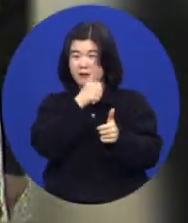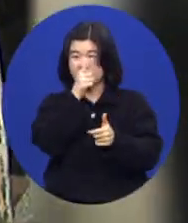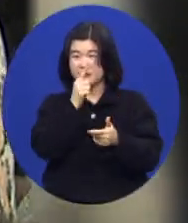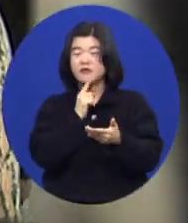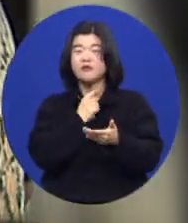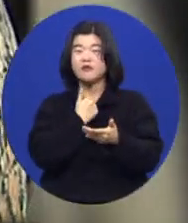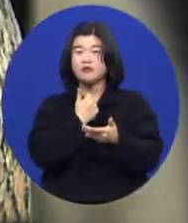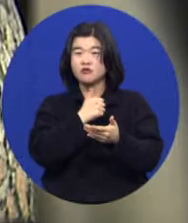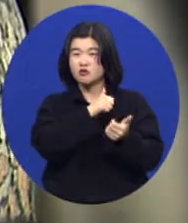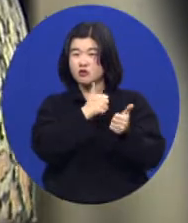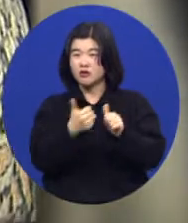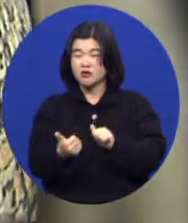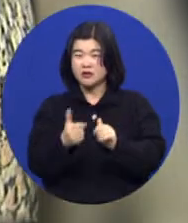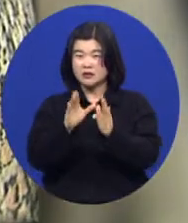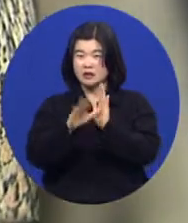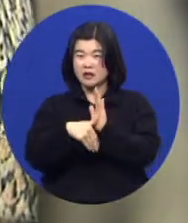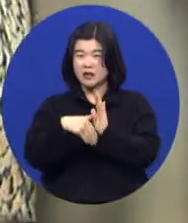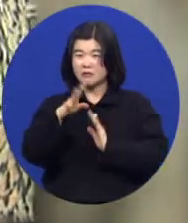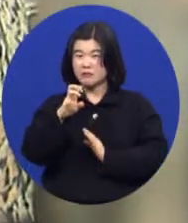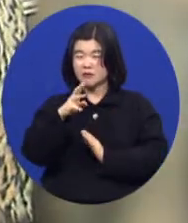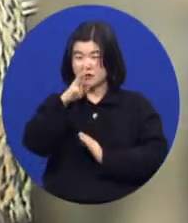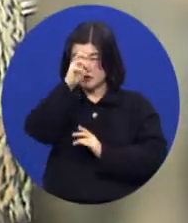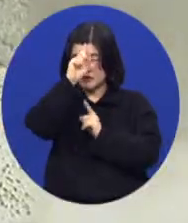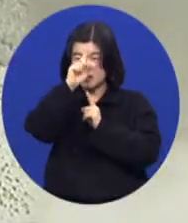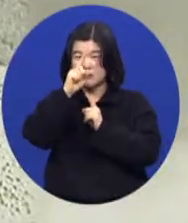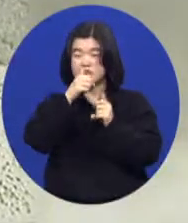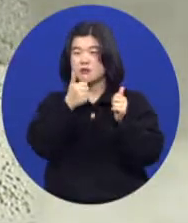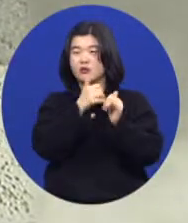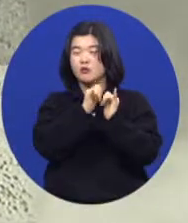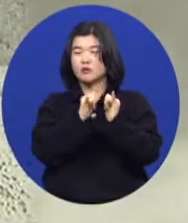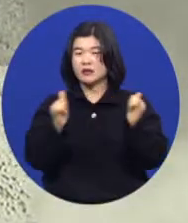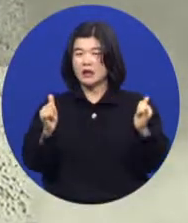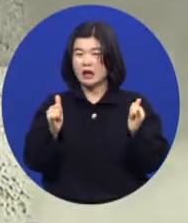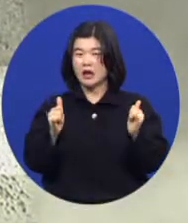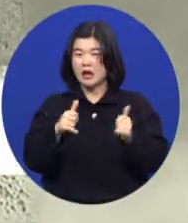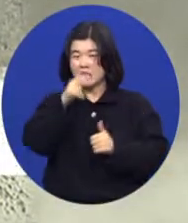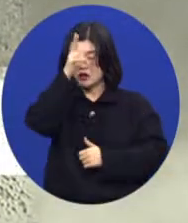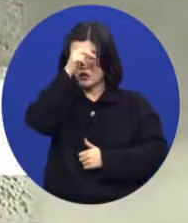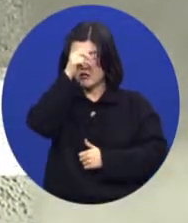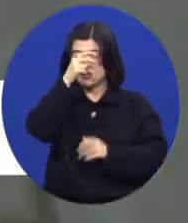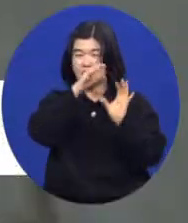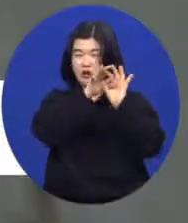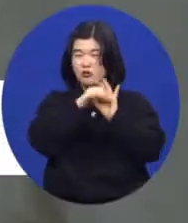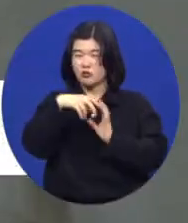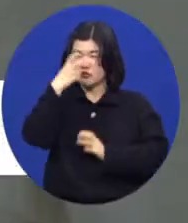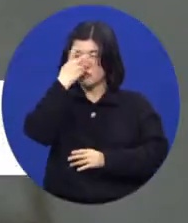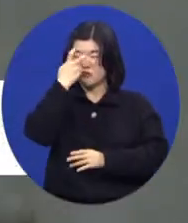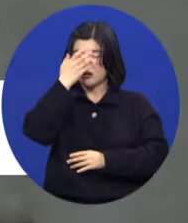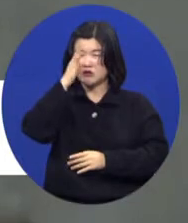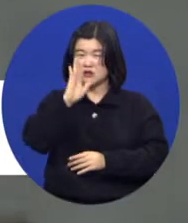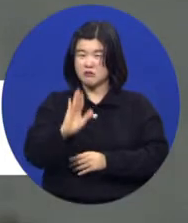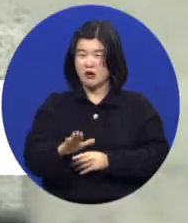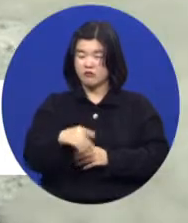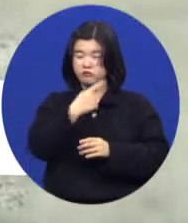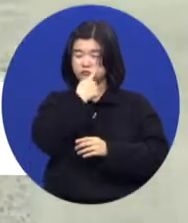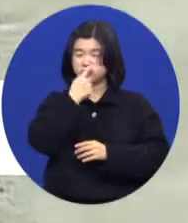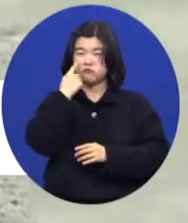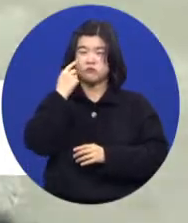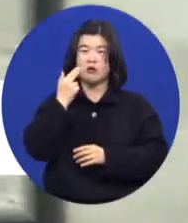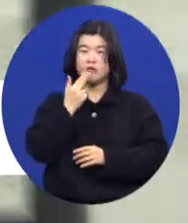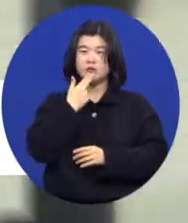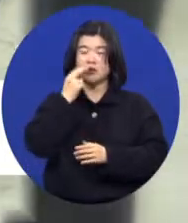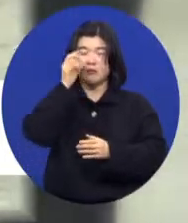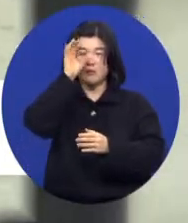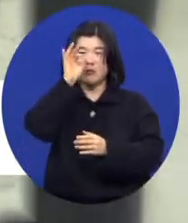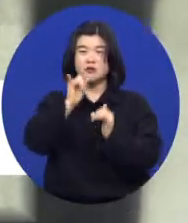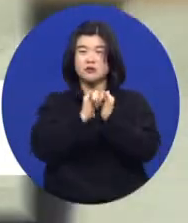채 발견된 당시 44살의 이승용 변호사. 경찰이 대대적인 수사에 나섰지만 단서를 찾지 못하고